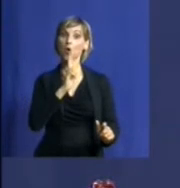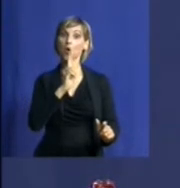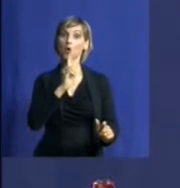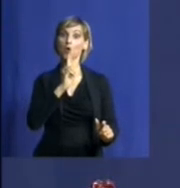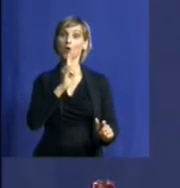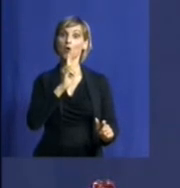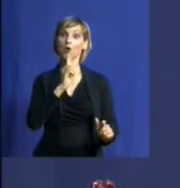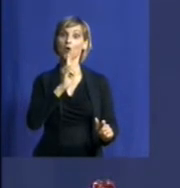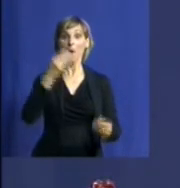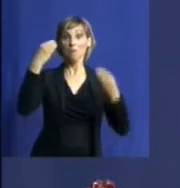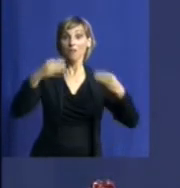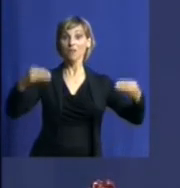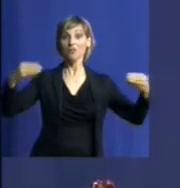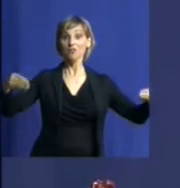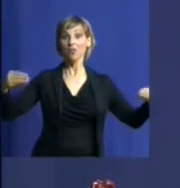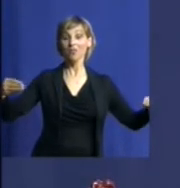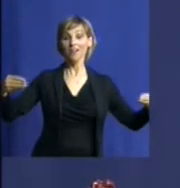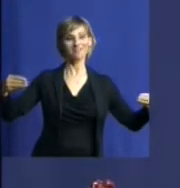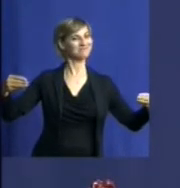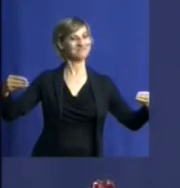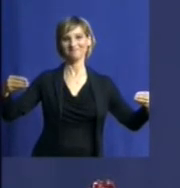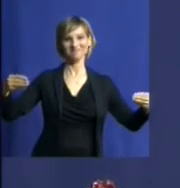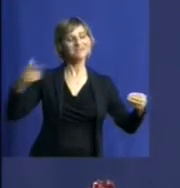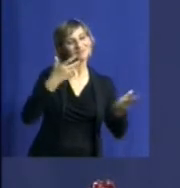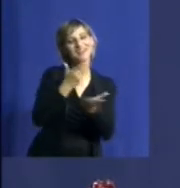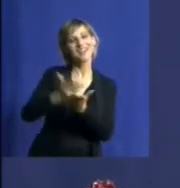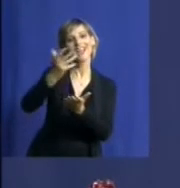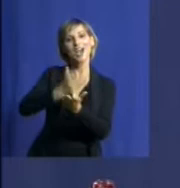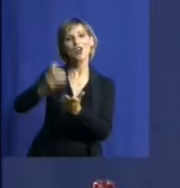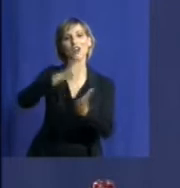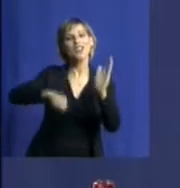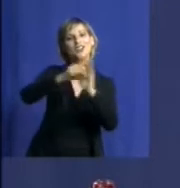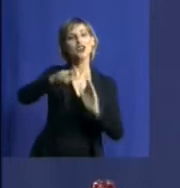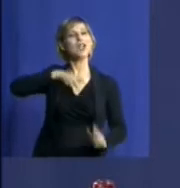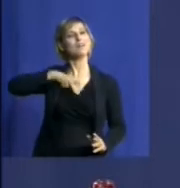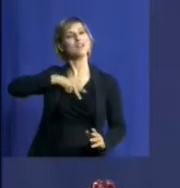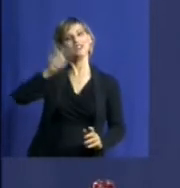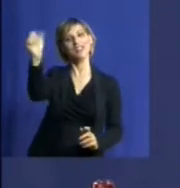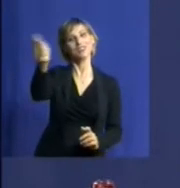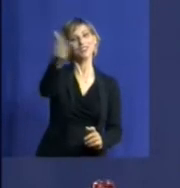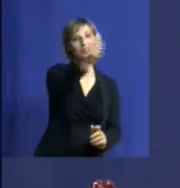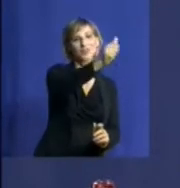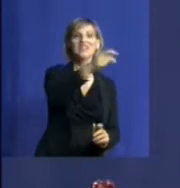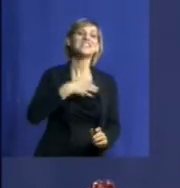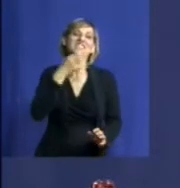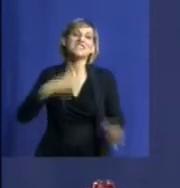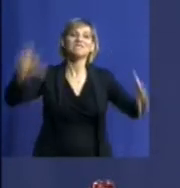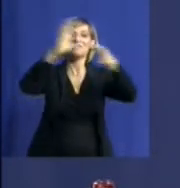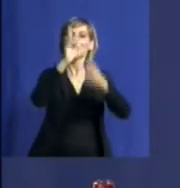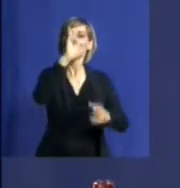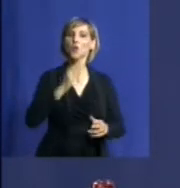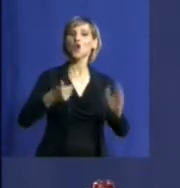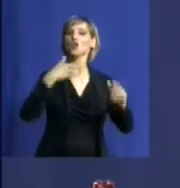vista professionale, ma soprattutto raccontando la loro storia individuale, quindi ciò che li ha portati poi a avere questo ruolo sociale